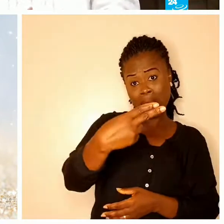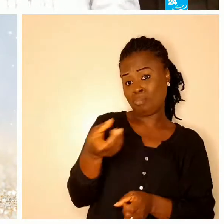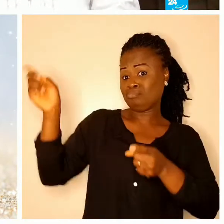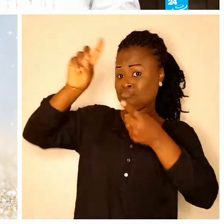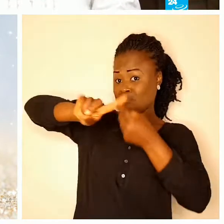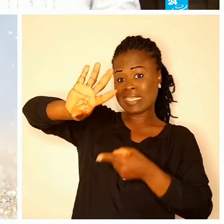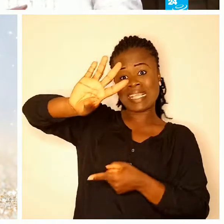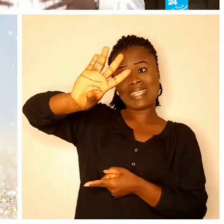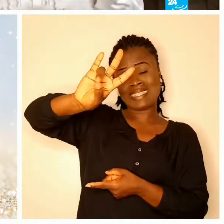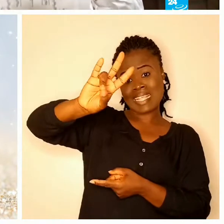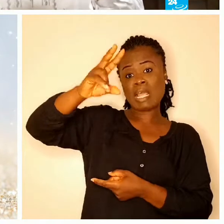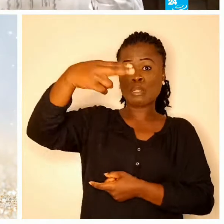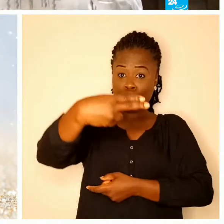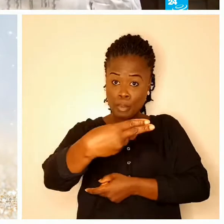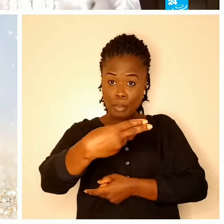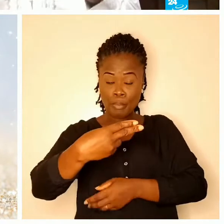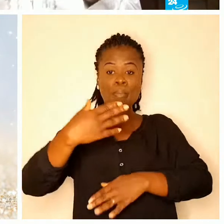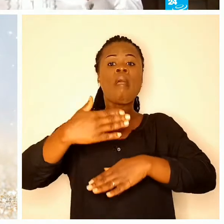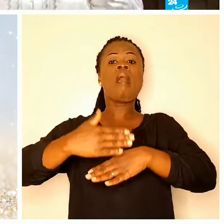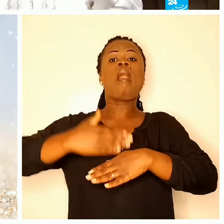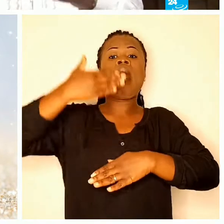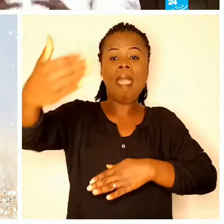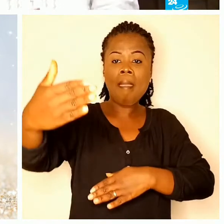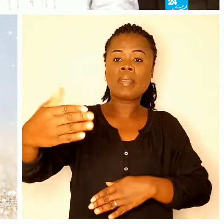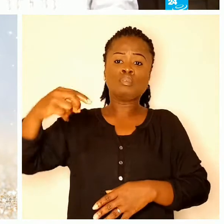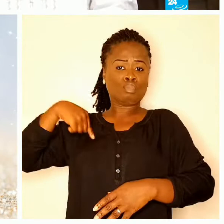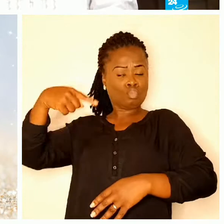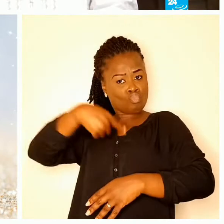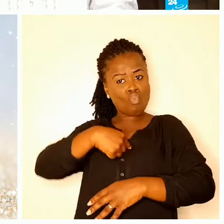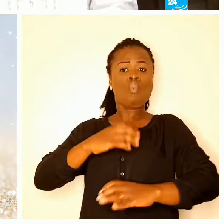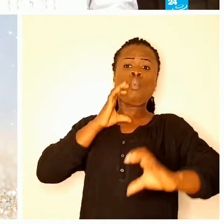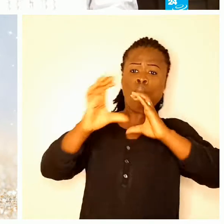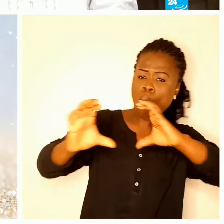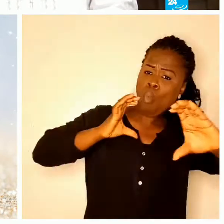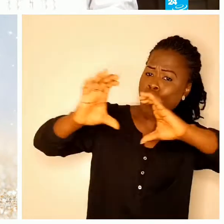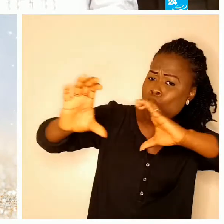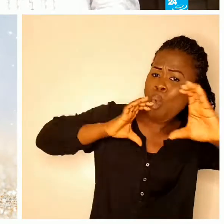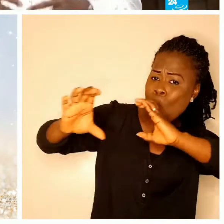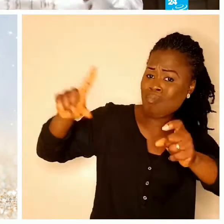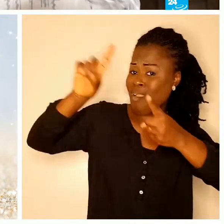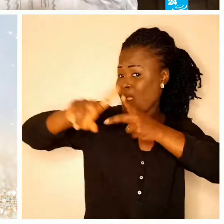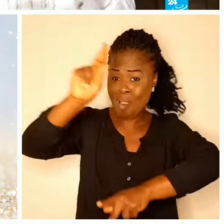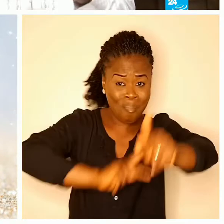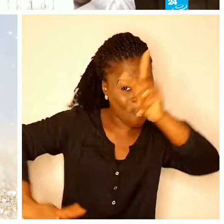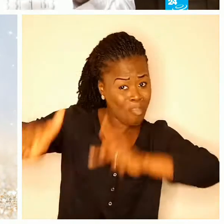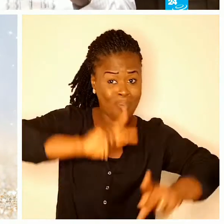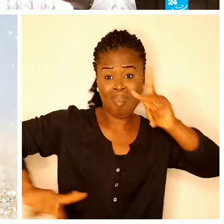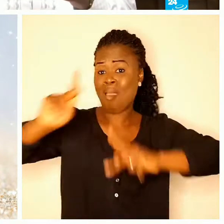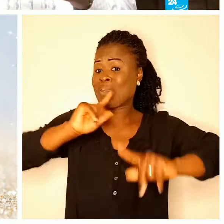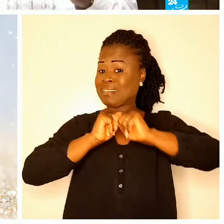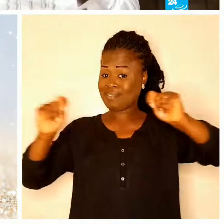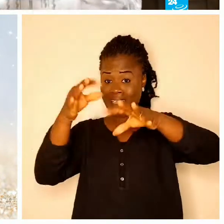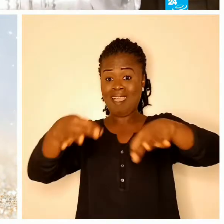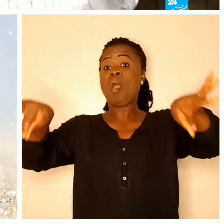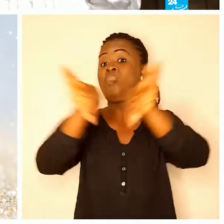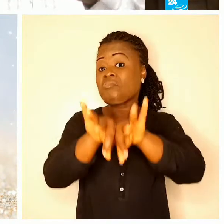vers 7 h du matin. Ensuite, la communication au niveau des communautés est très très importante. Alors, si tout cela ne suffit